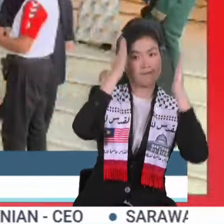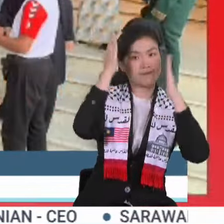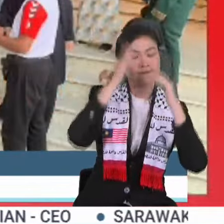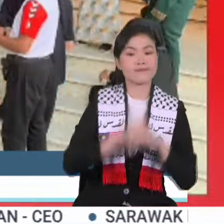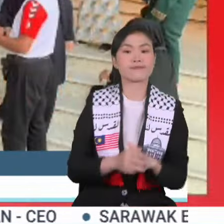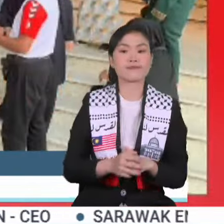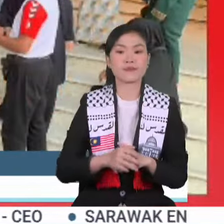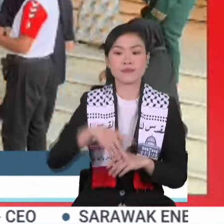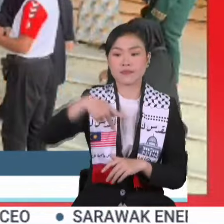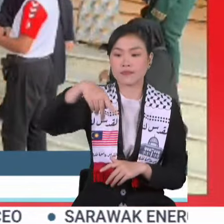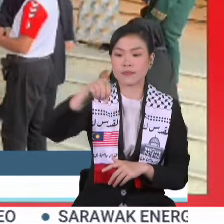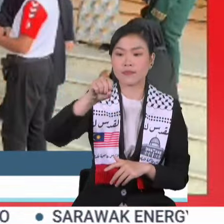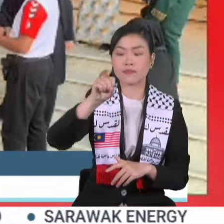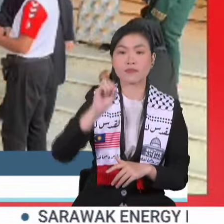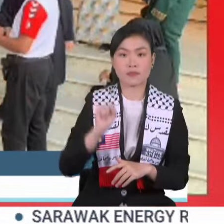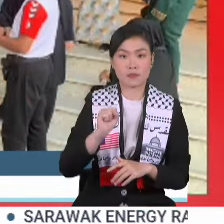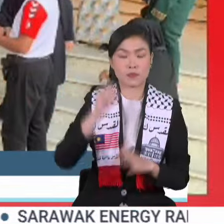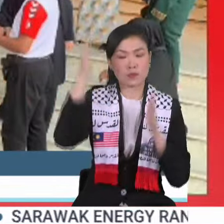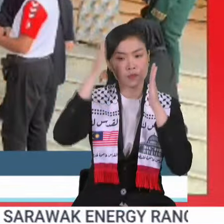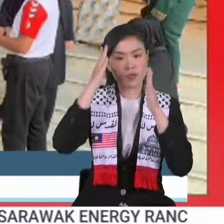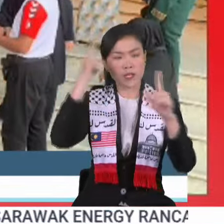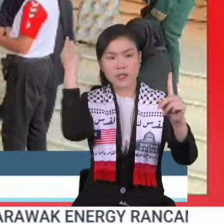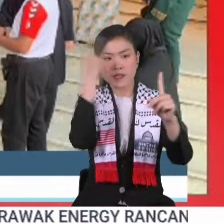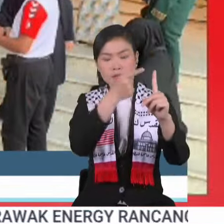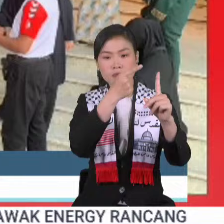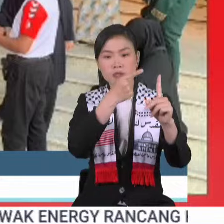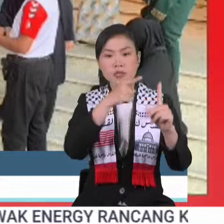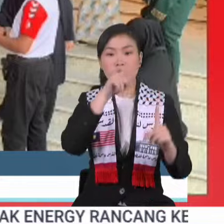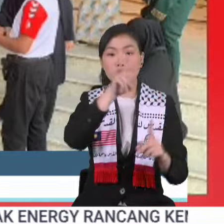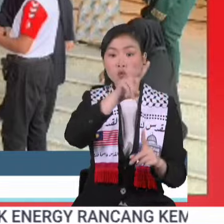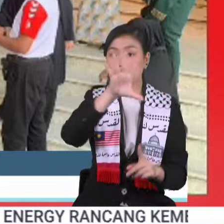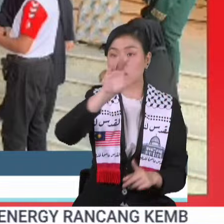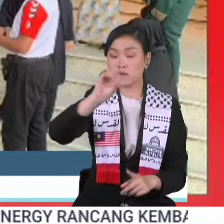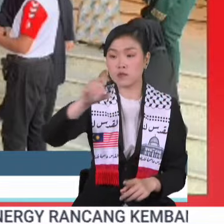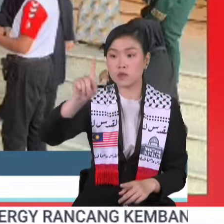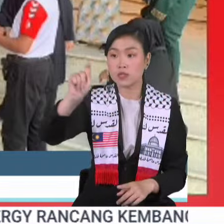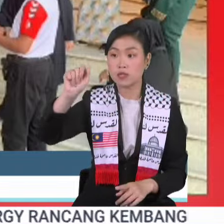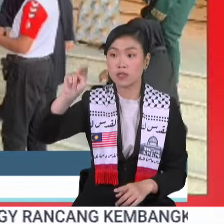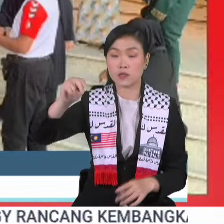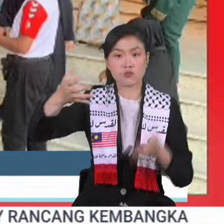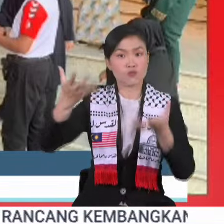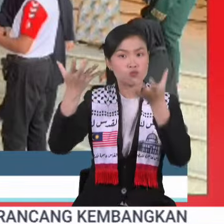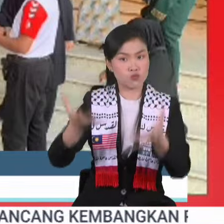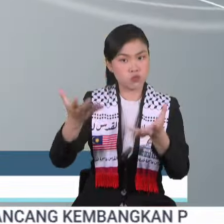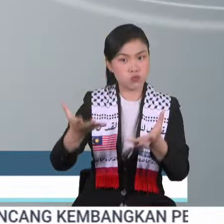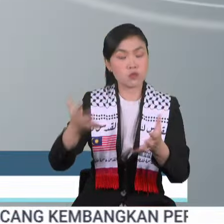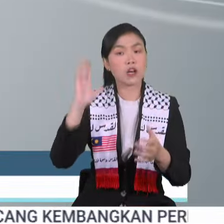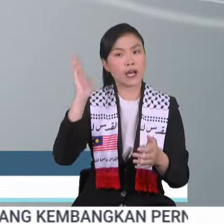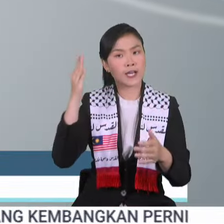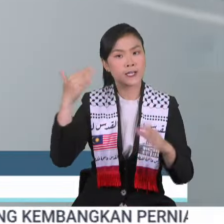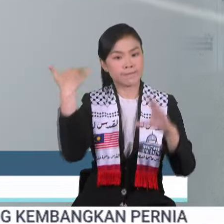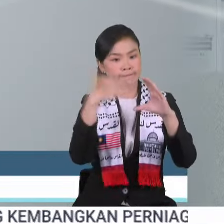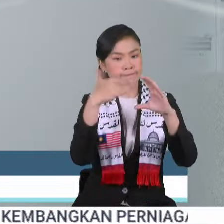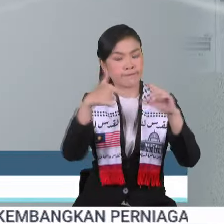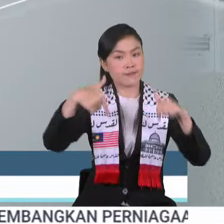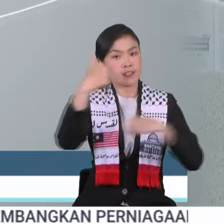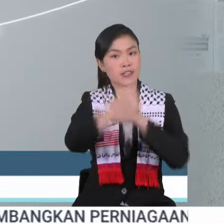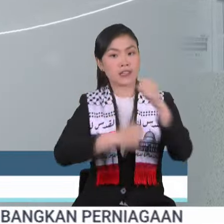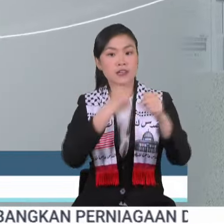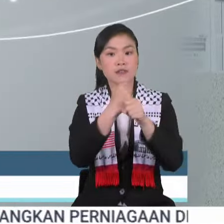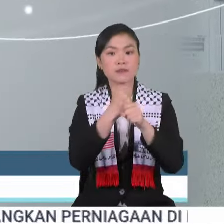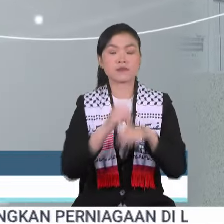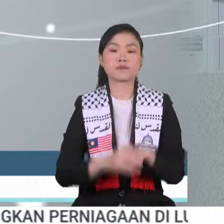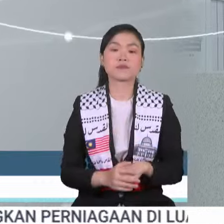Pos Malaysia menyasarkan 250 tan bagasi dan barangan dihantar tahun ini. Perkhidmatan pengiriman